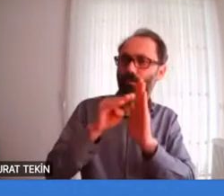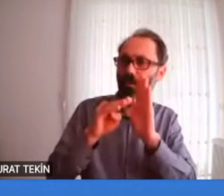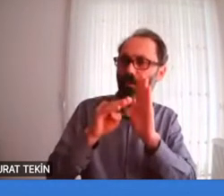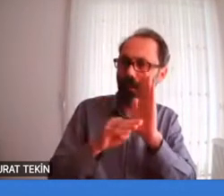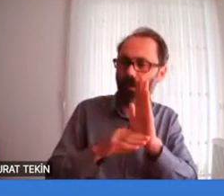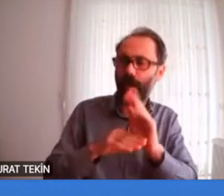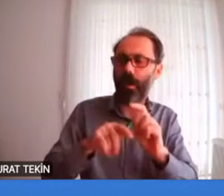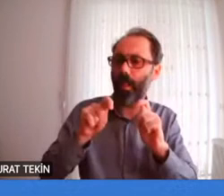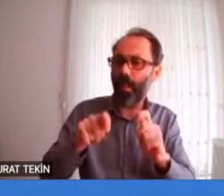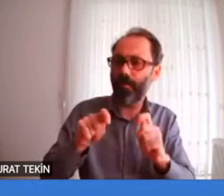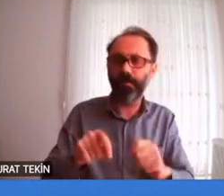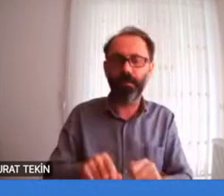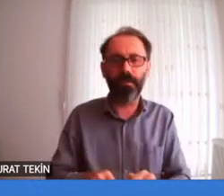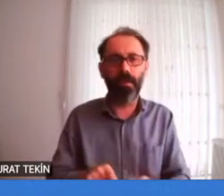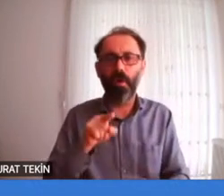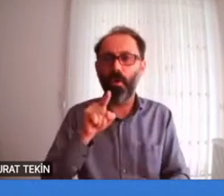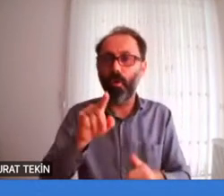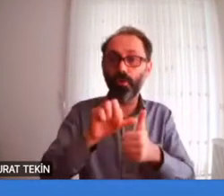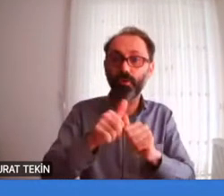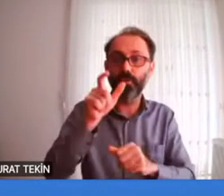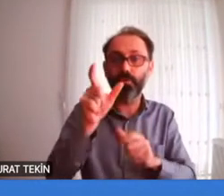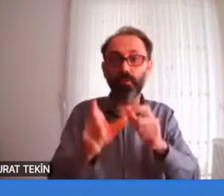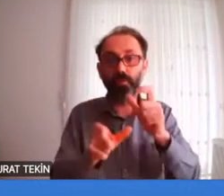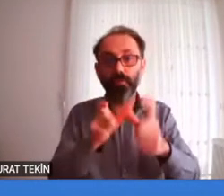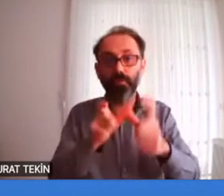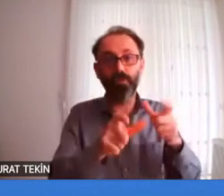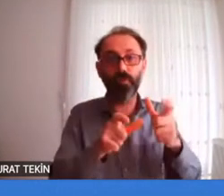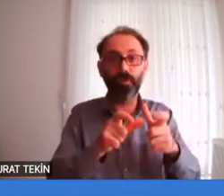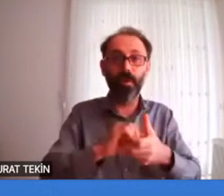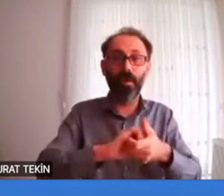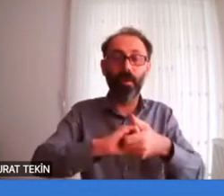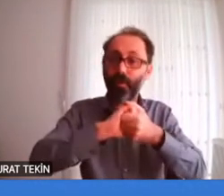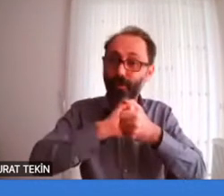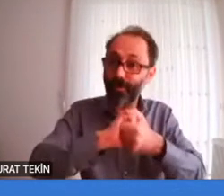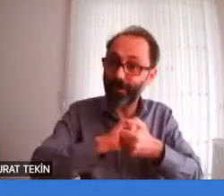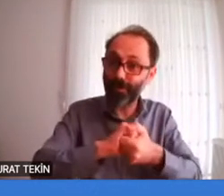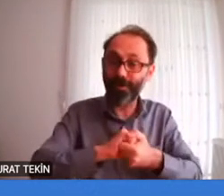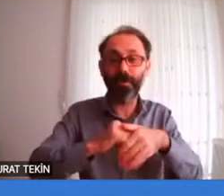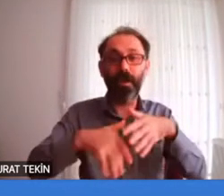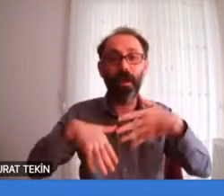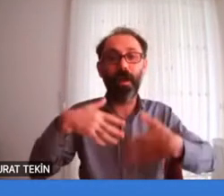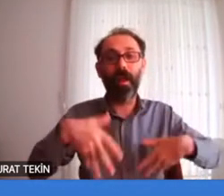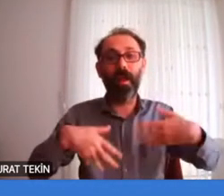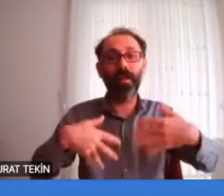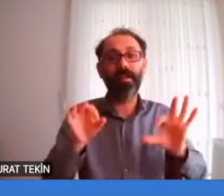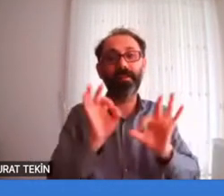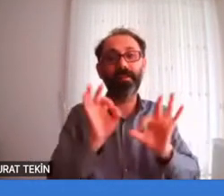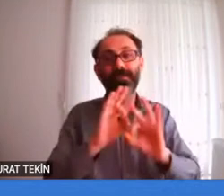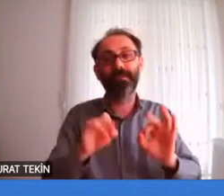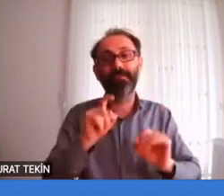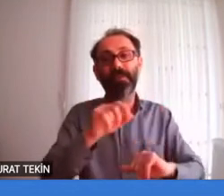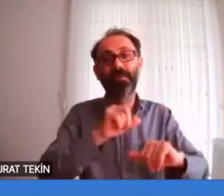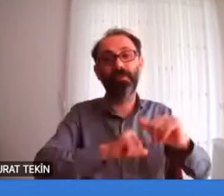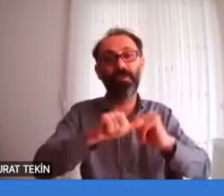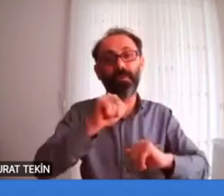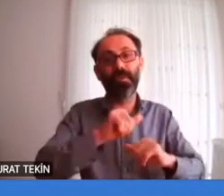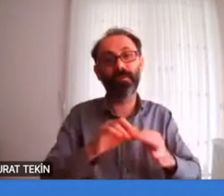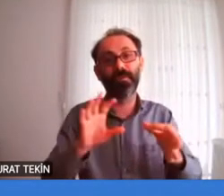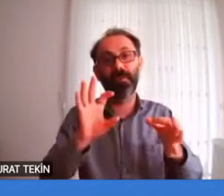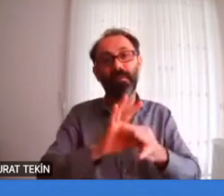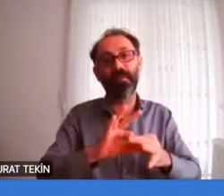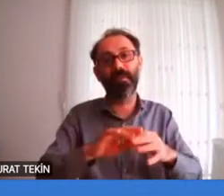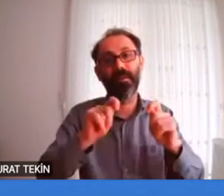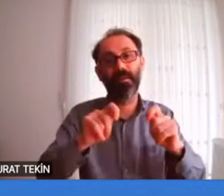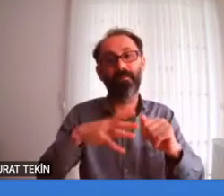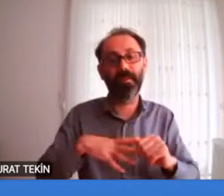Dolayısıyla sporcu dostu bir üniversite, engelsiz bir üniversite olma hayalini birleştirmek istiyoruz.